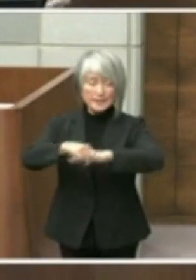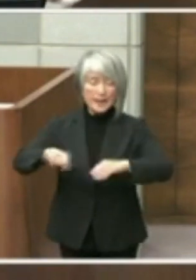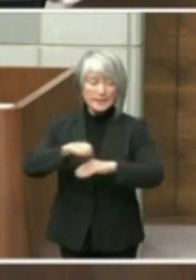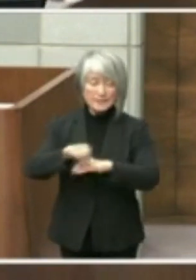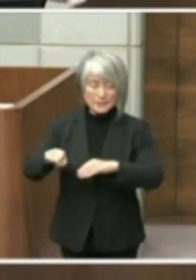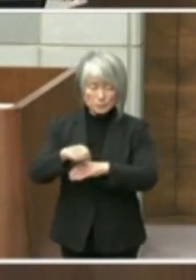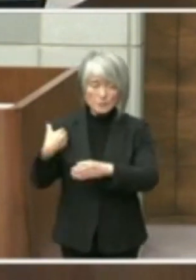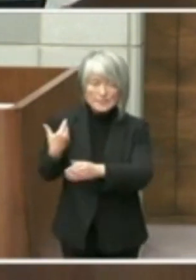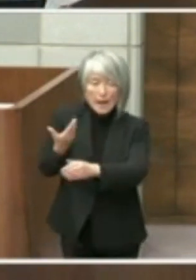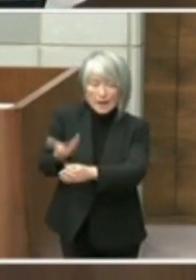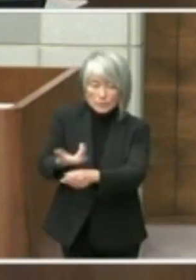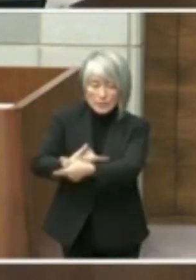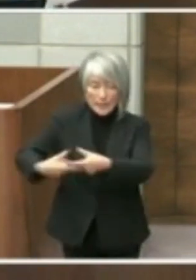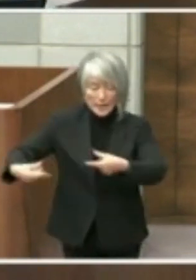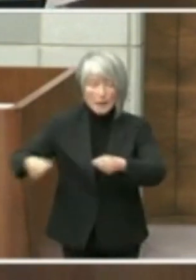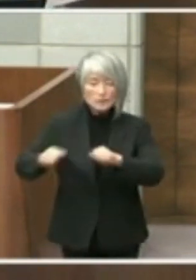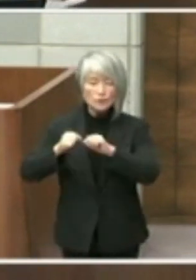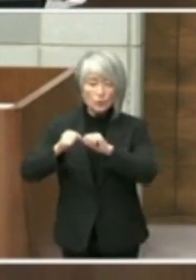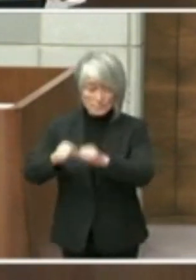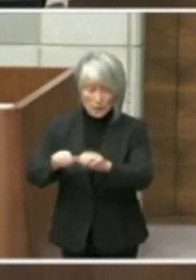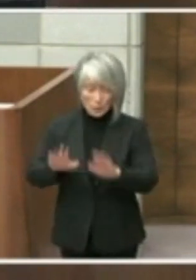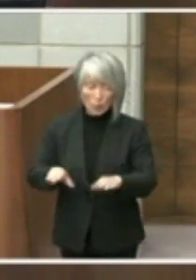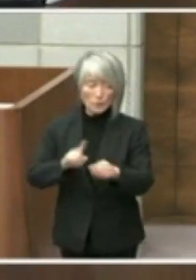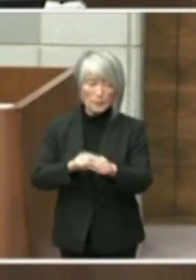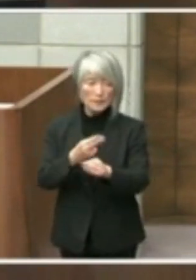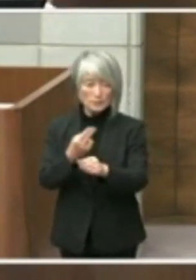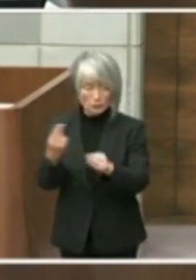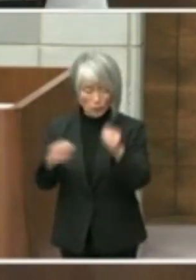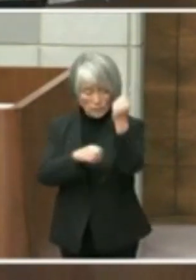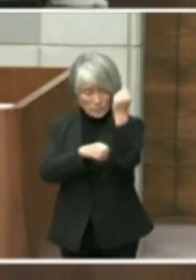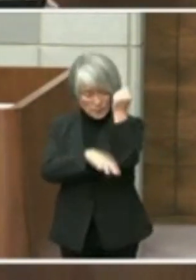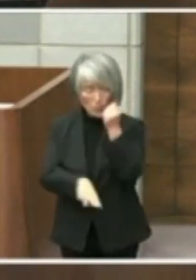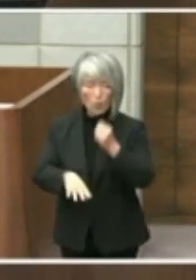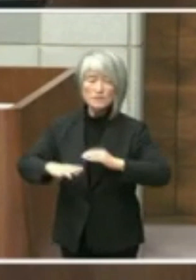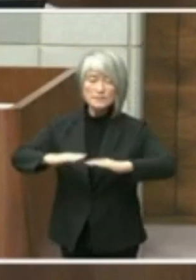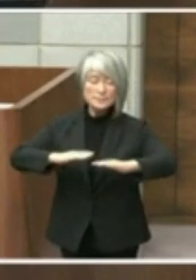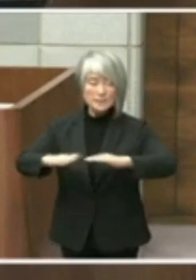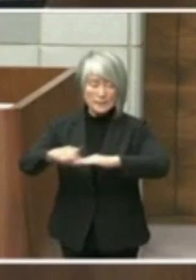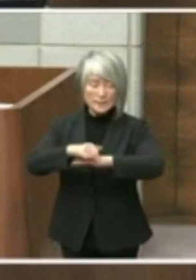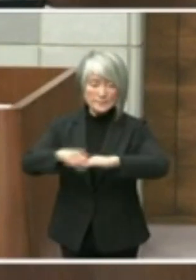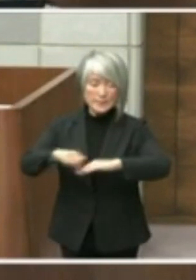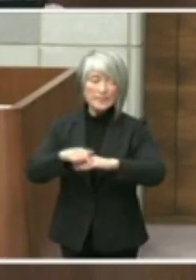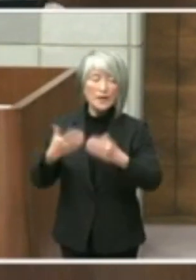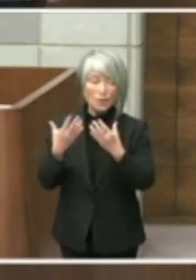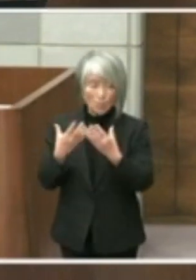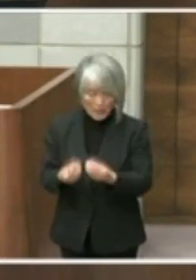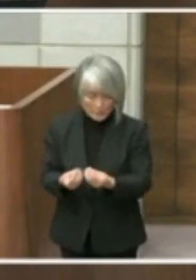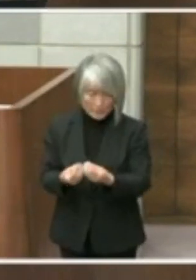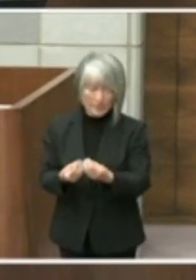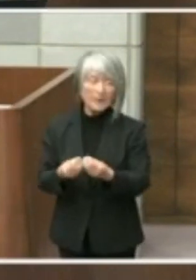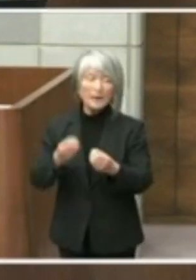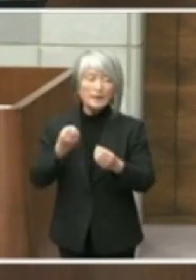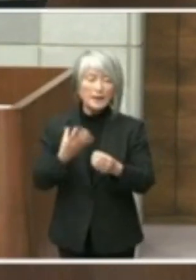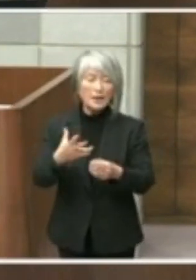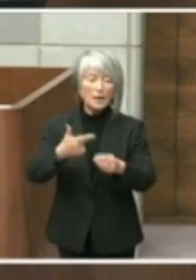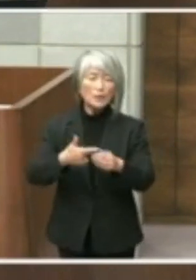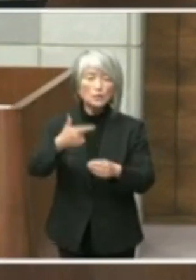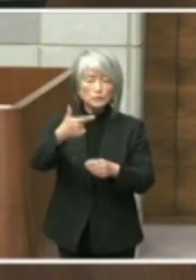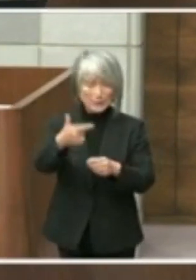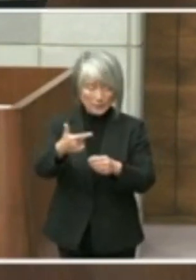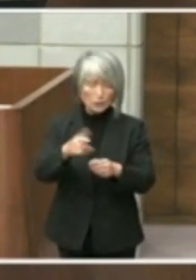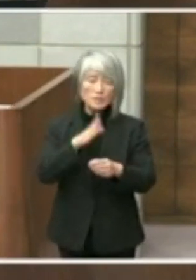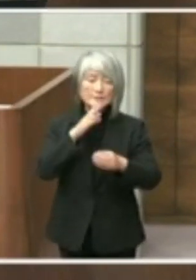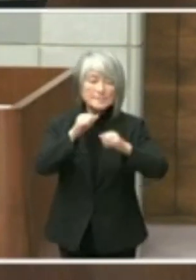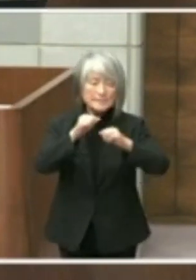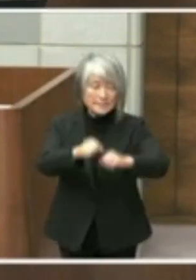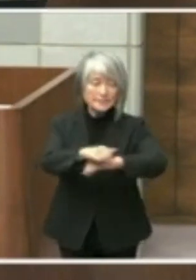し、今年度に基本設計を終え、令和6年度に実施設計を